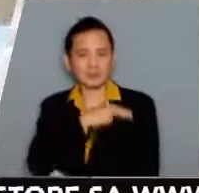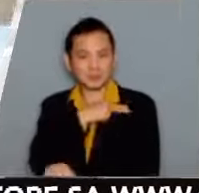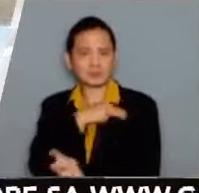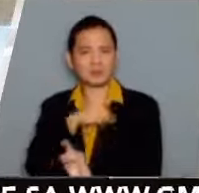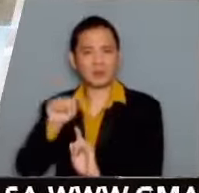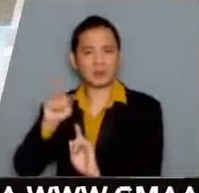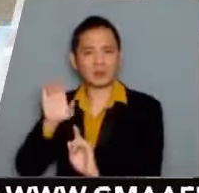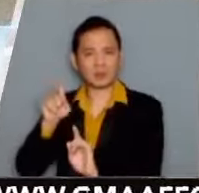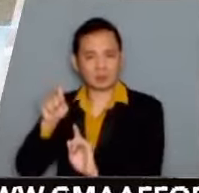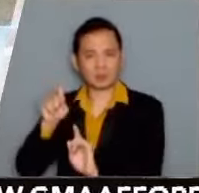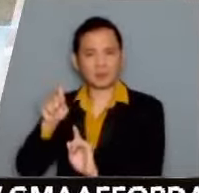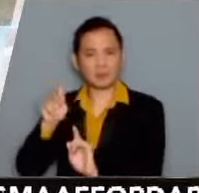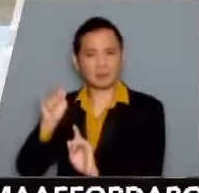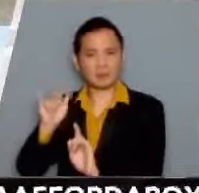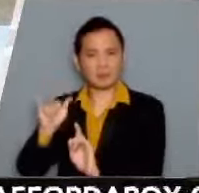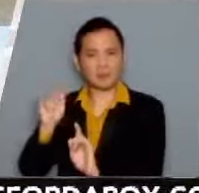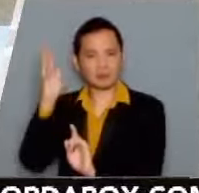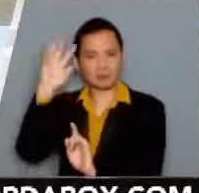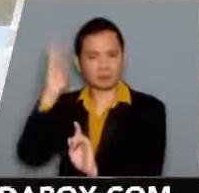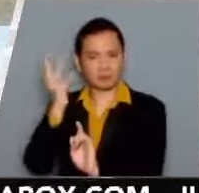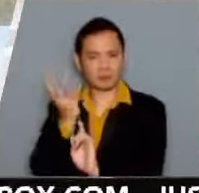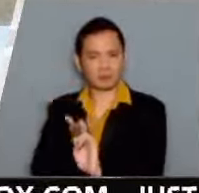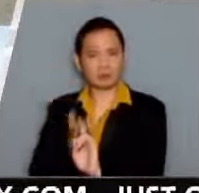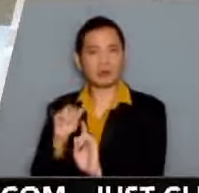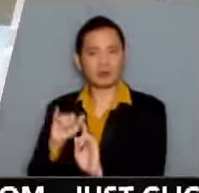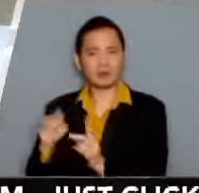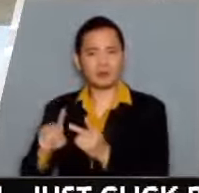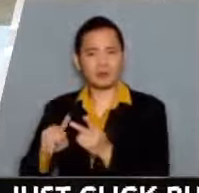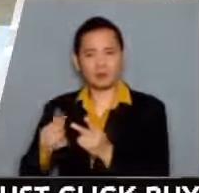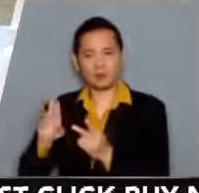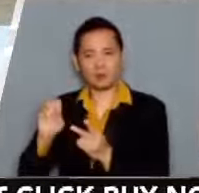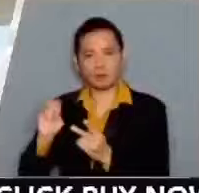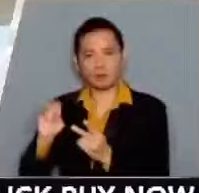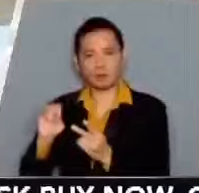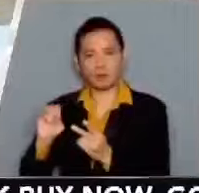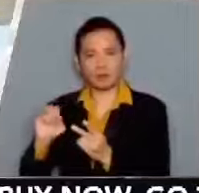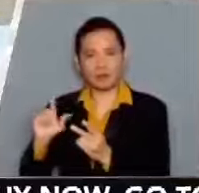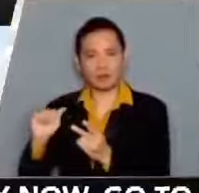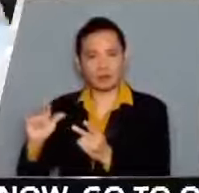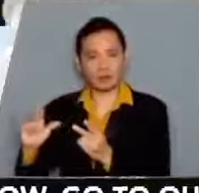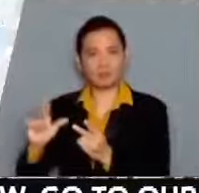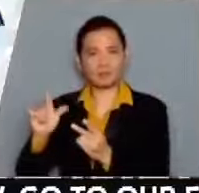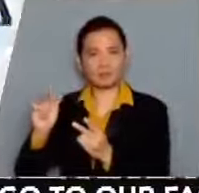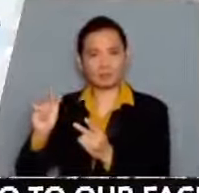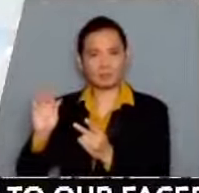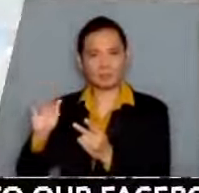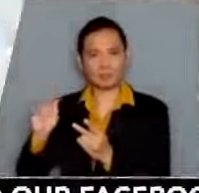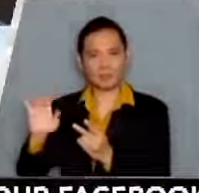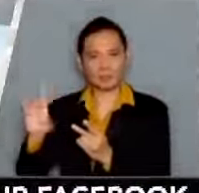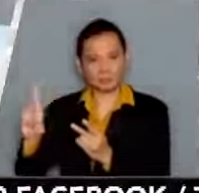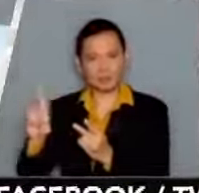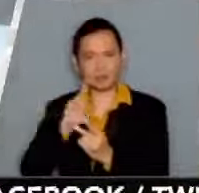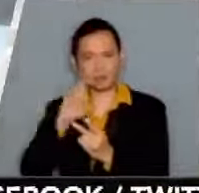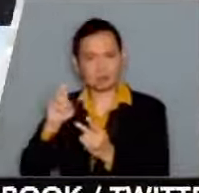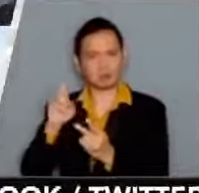seryeng Royal Blood. Pag-amin ni Jillian, challenging ang naging taping nila para sa action scenes sa Black Rider.